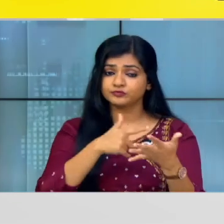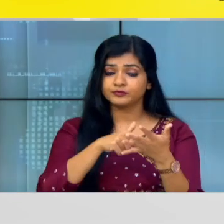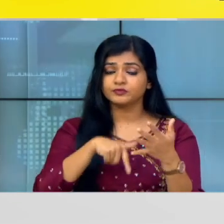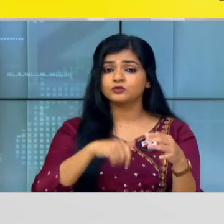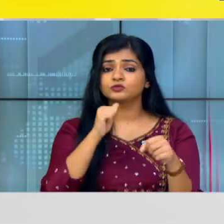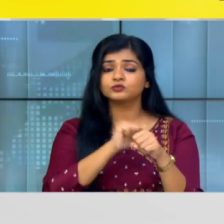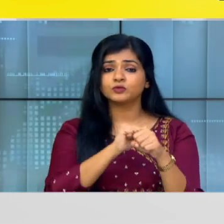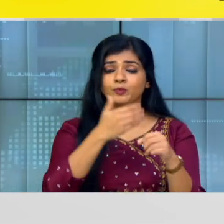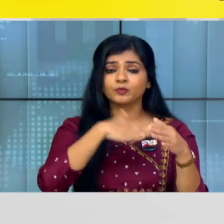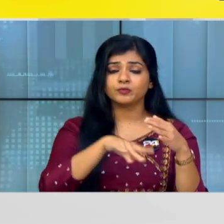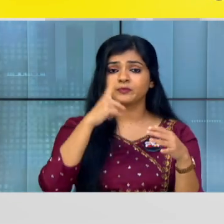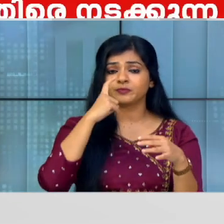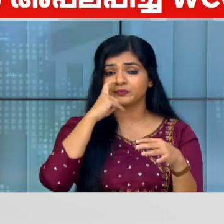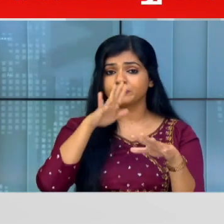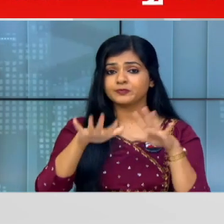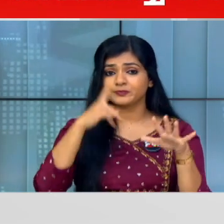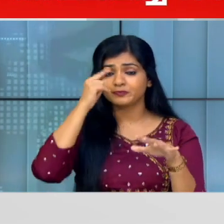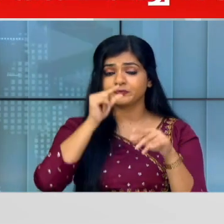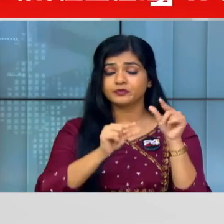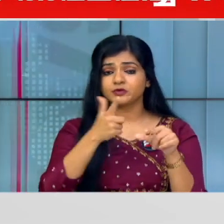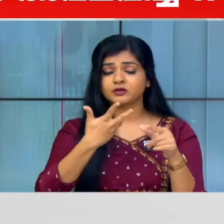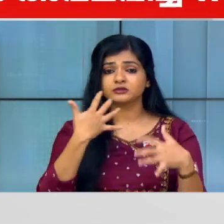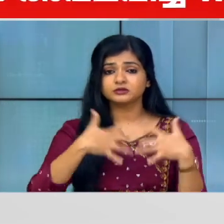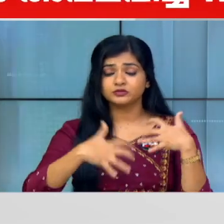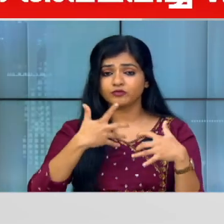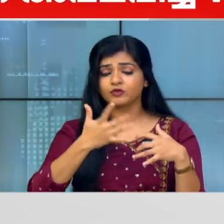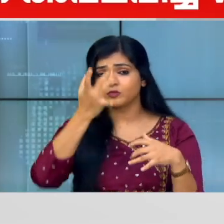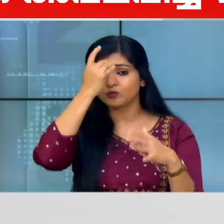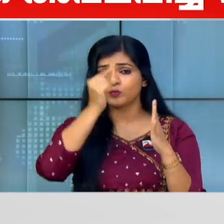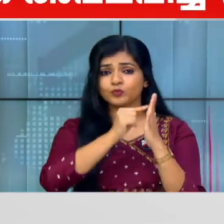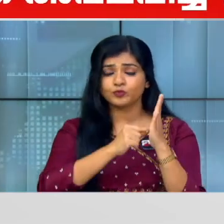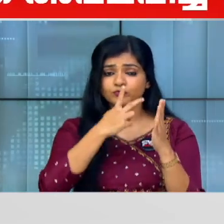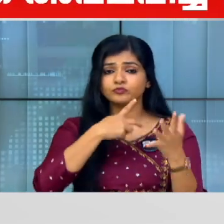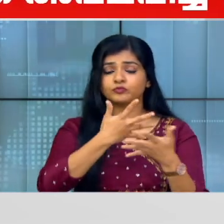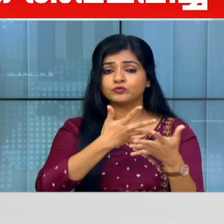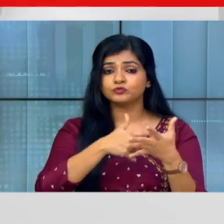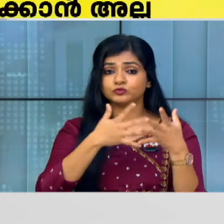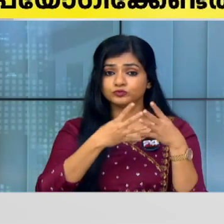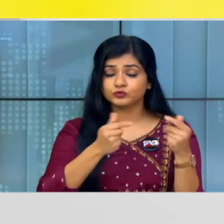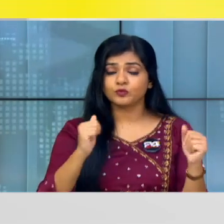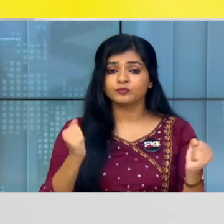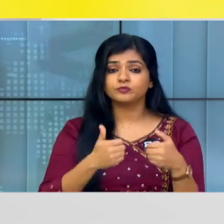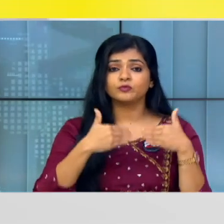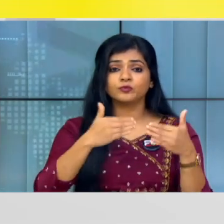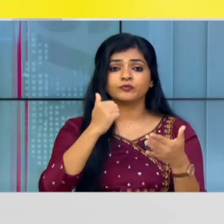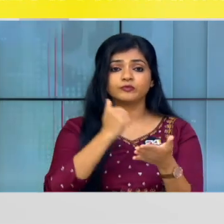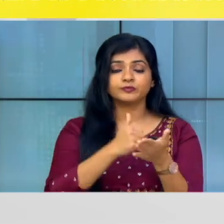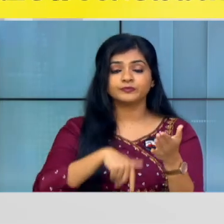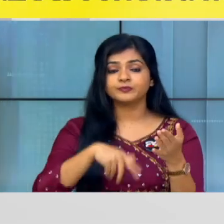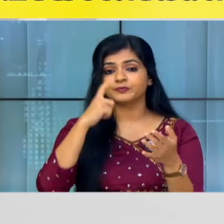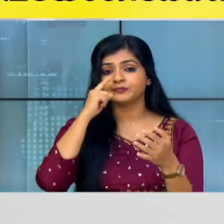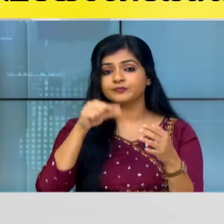തൊഴിലിടത്തെ സ്ത്രീവിരുദ്ധതയുടെ ചരിത്രപരമായ കാരണങ്ങൾ മനസ്സിലാക്കി പരിഹരിക്കാൻ മുൻകൈ എടുക്കുകയുമാണ് വേണ്ടതെന്നും ചൂണ്ടിക്കാണിക്കുകയും